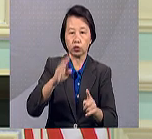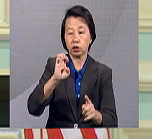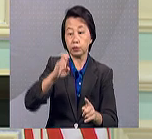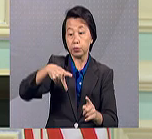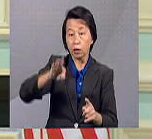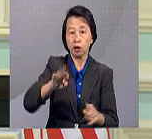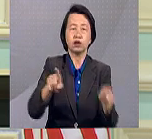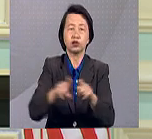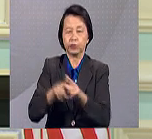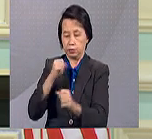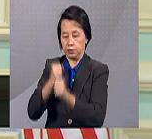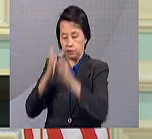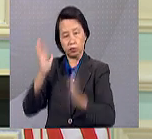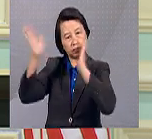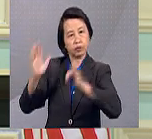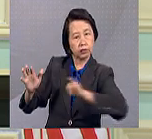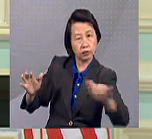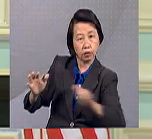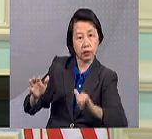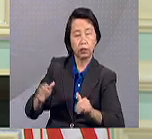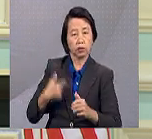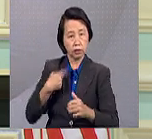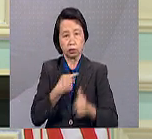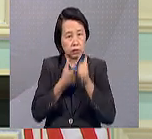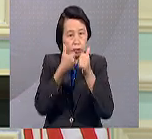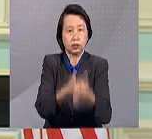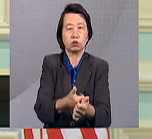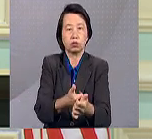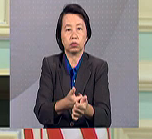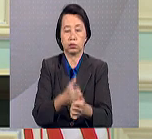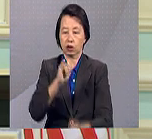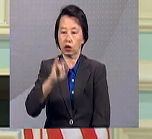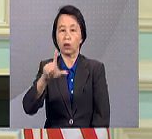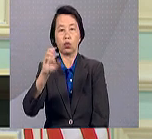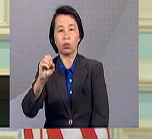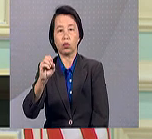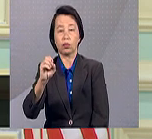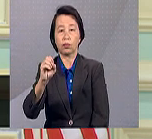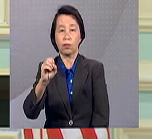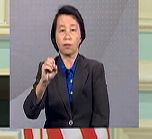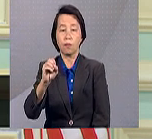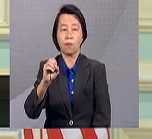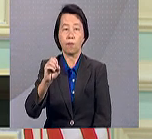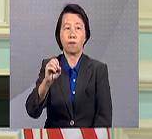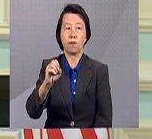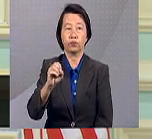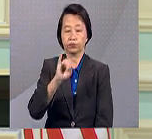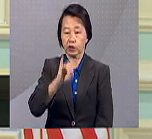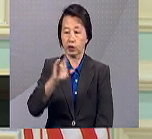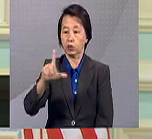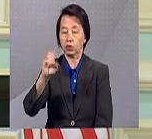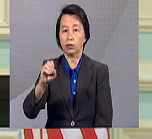sebagainya seperti pekerja-pekerja lain. Kita ikut peraturan yang dibuat oleh ILO. Ya,